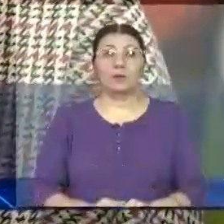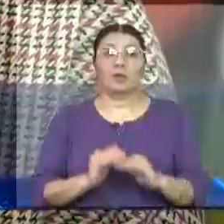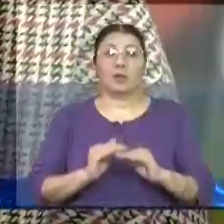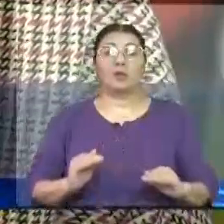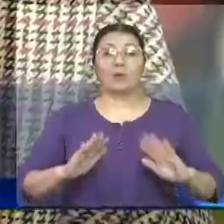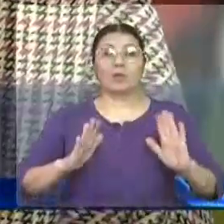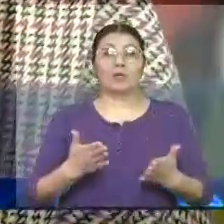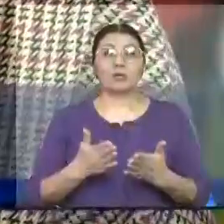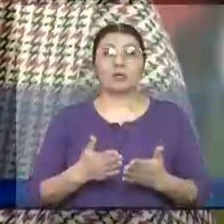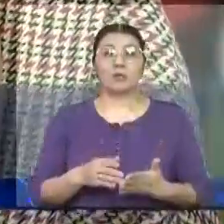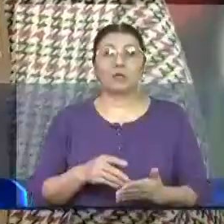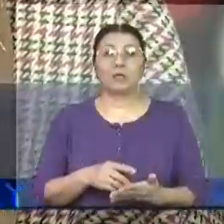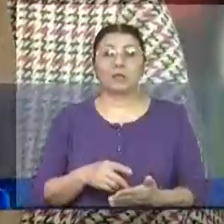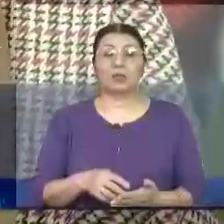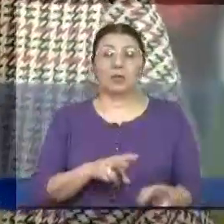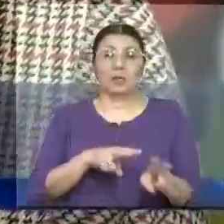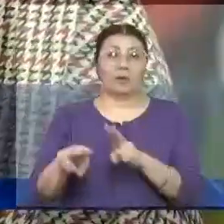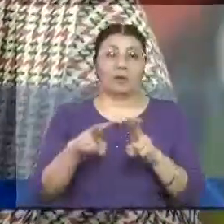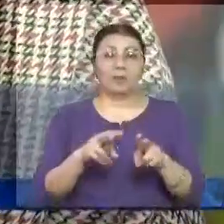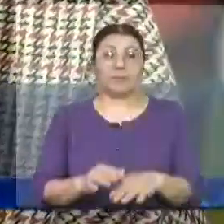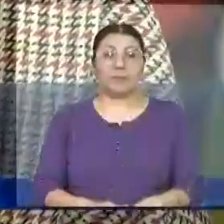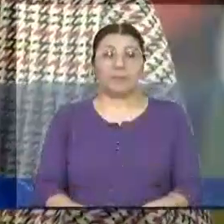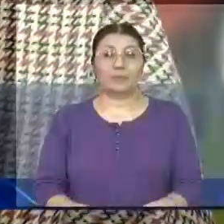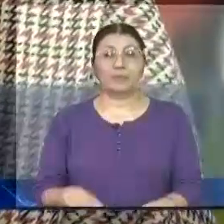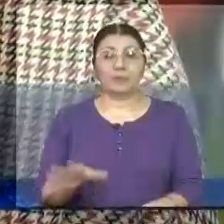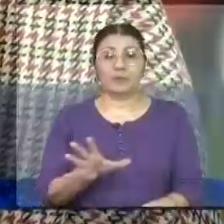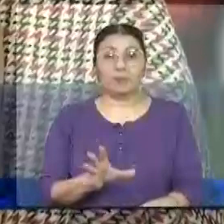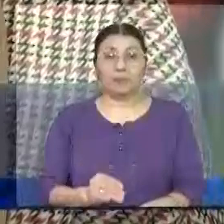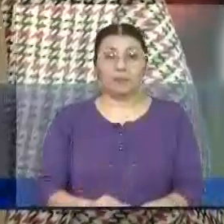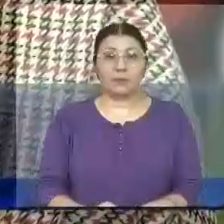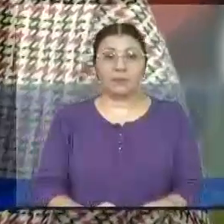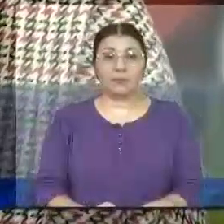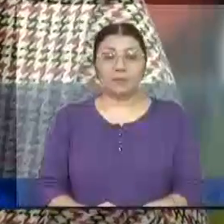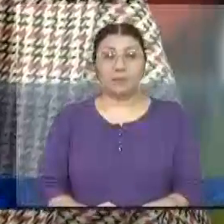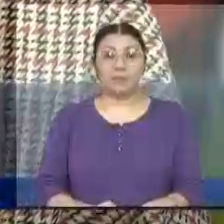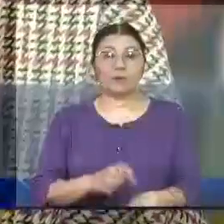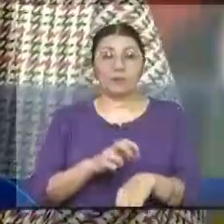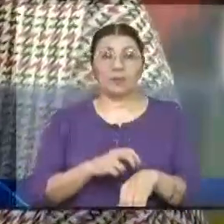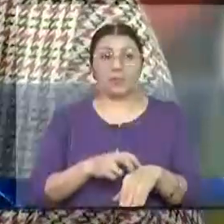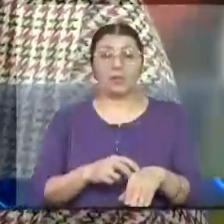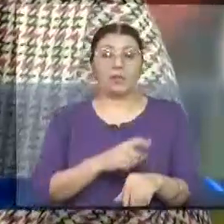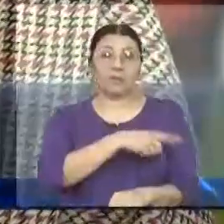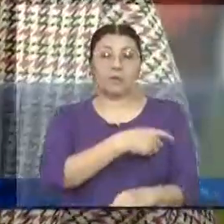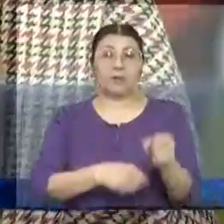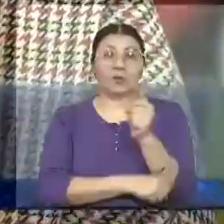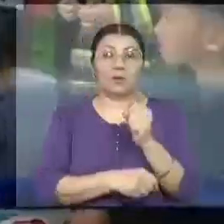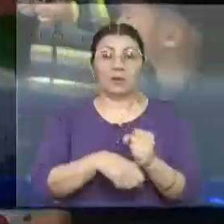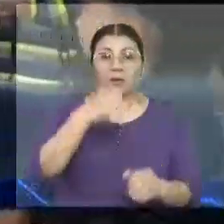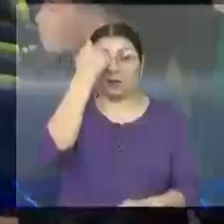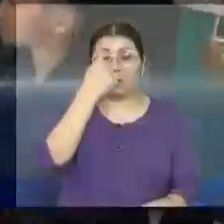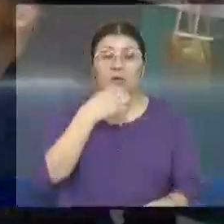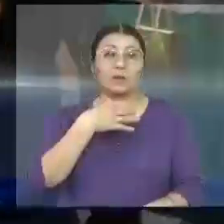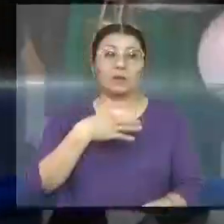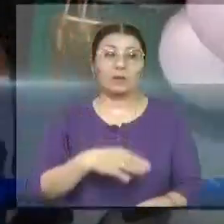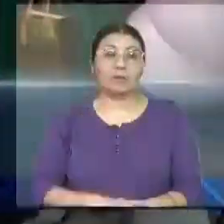жағдайын сұрап, күнде қадағалауда болды. Барлық дәрігерлерге, медбикелерге алғысым өте зор.